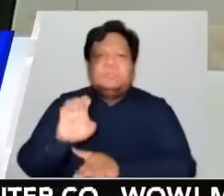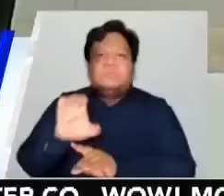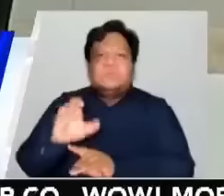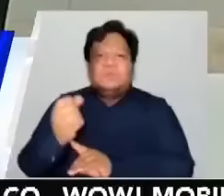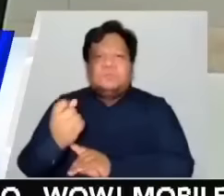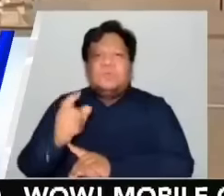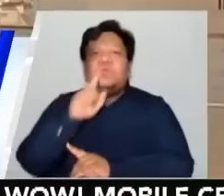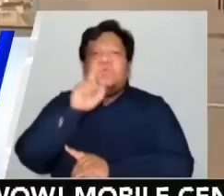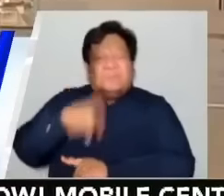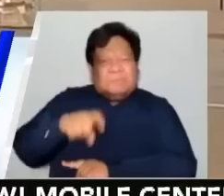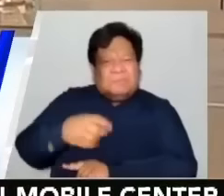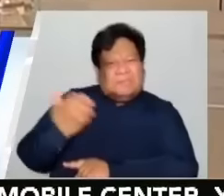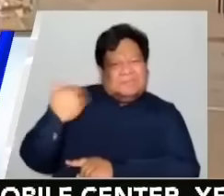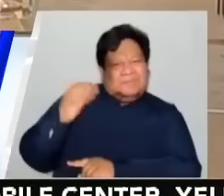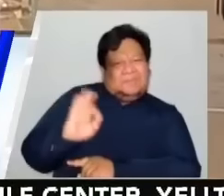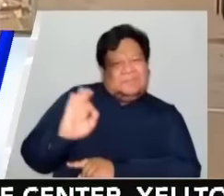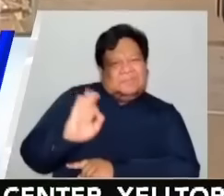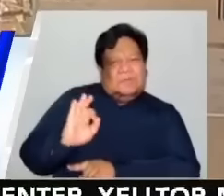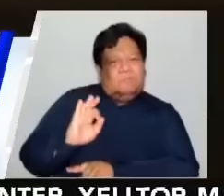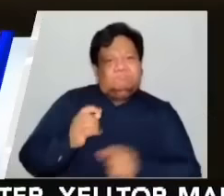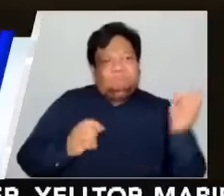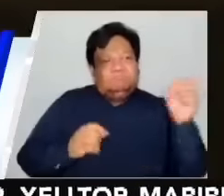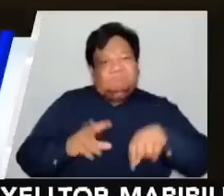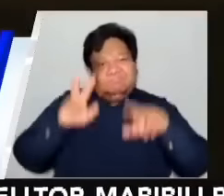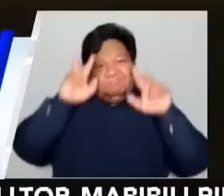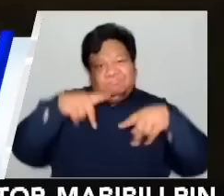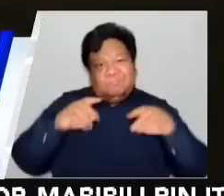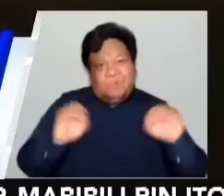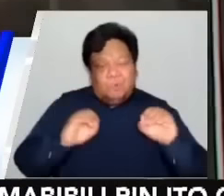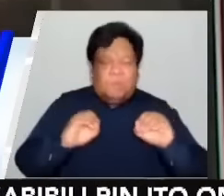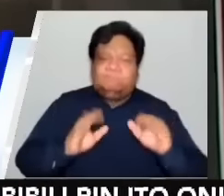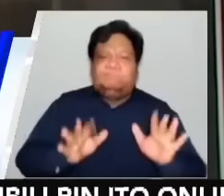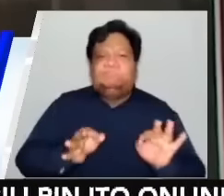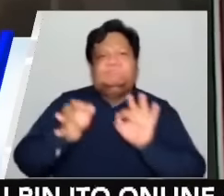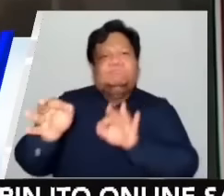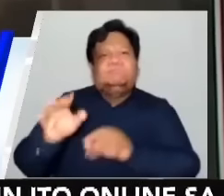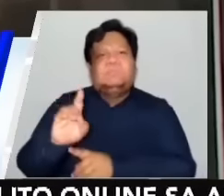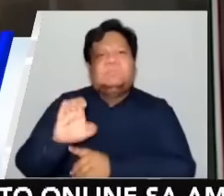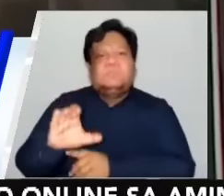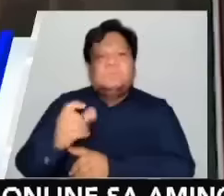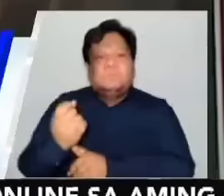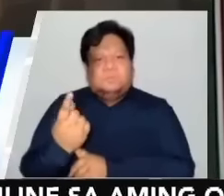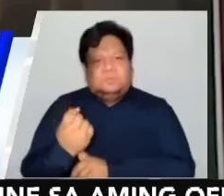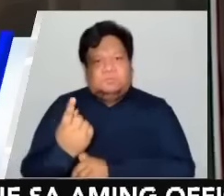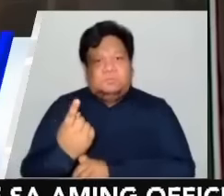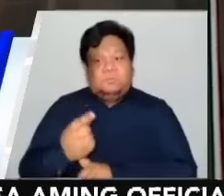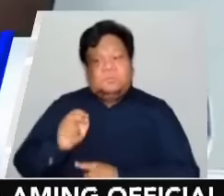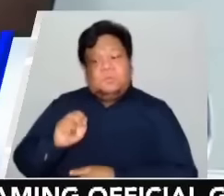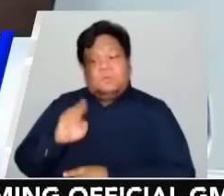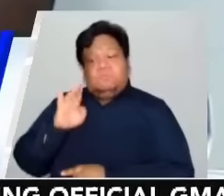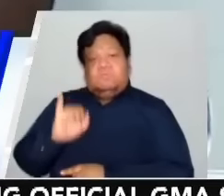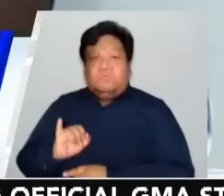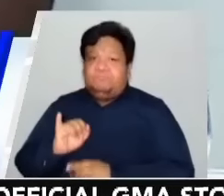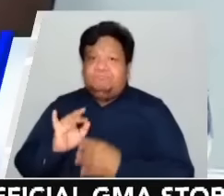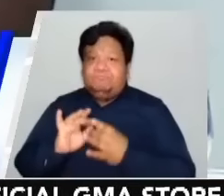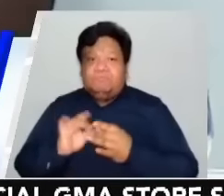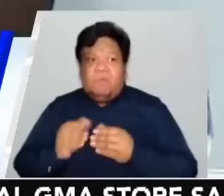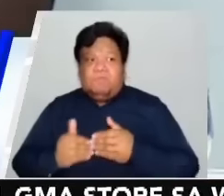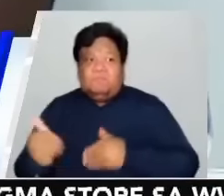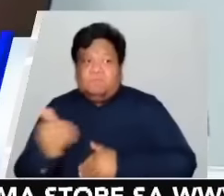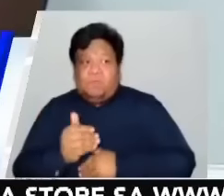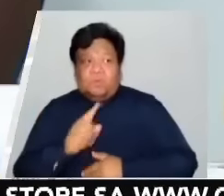matapos hindi sumipot ang b sinabi rin ng NBI na hindi ito magbibigay ng advance Pres sa B kaugnay ng